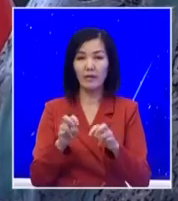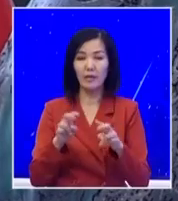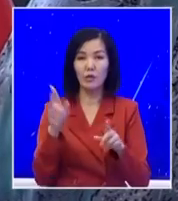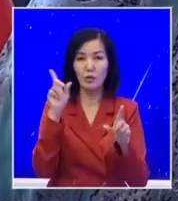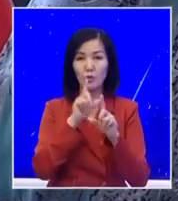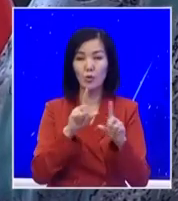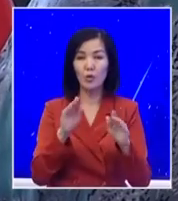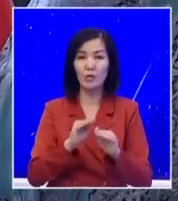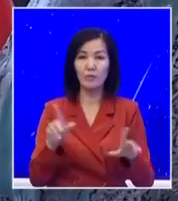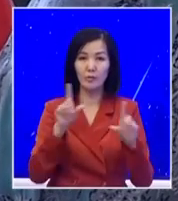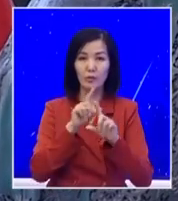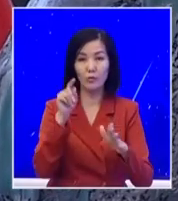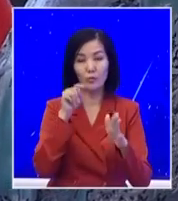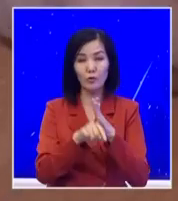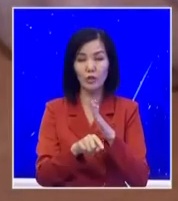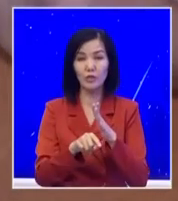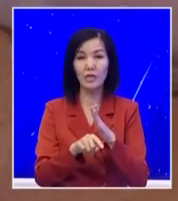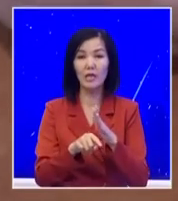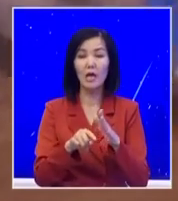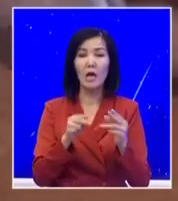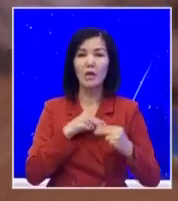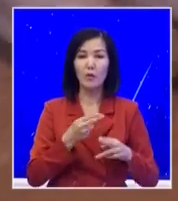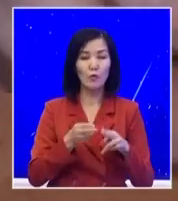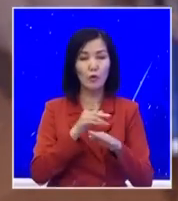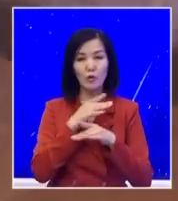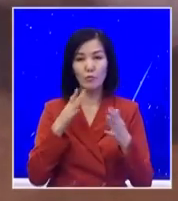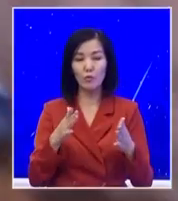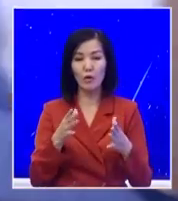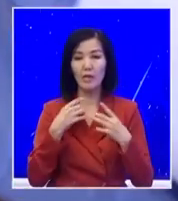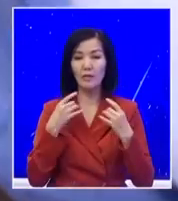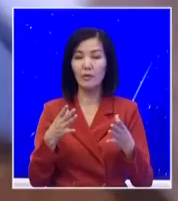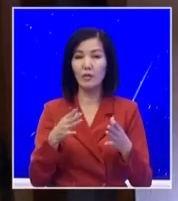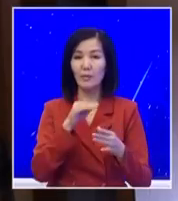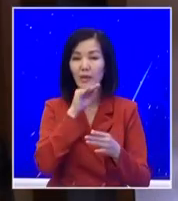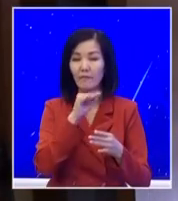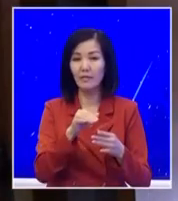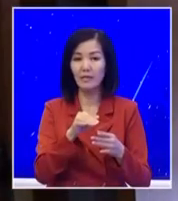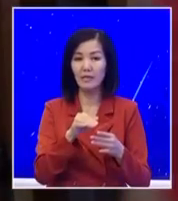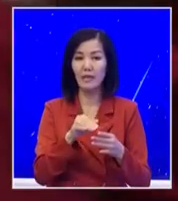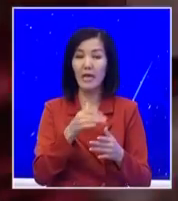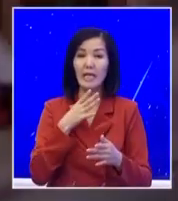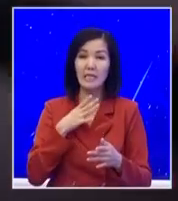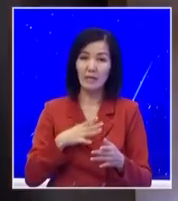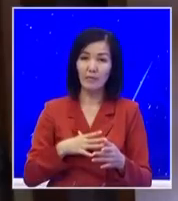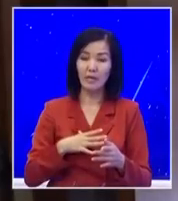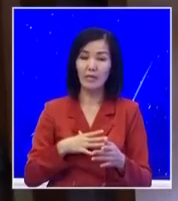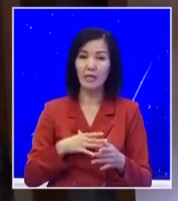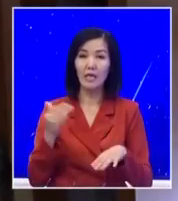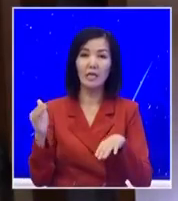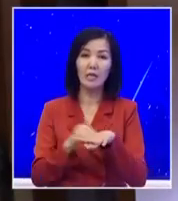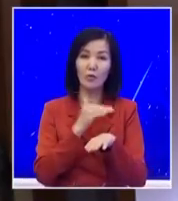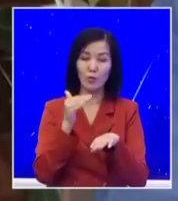и дошкольных учреждениях. Одним словом, работы много. Коллеги отмечают ее профессионализм, упорство, терпение и вместе с тем доброту